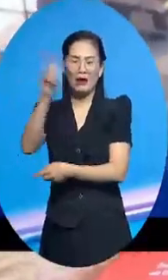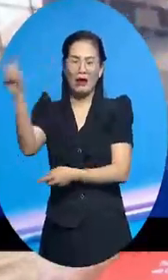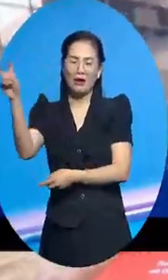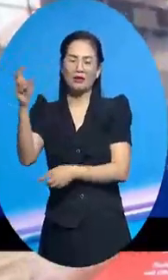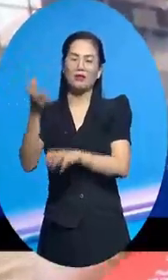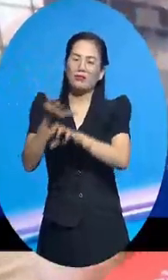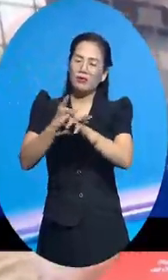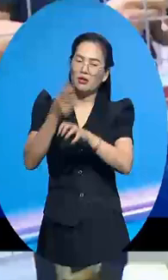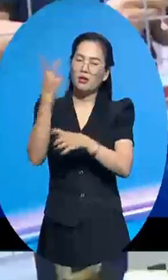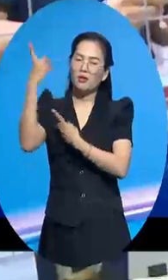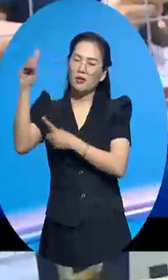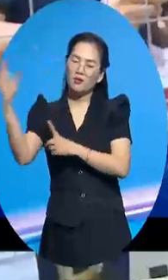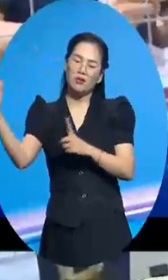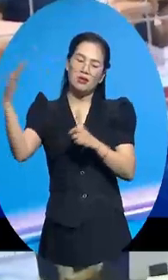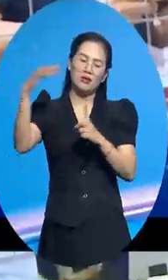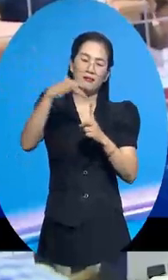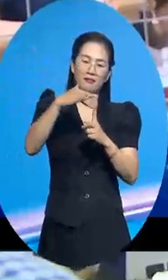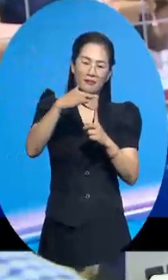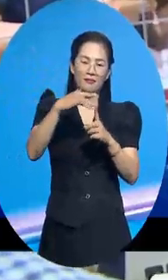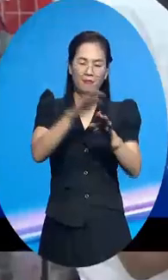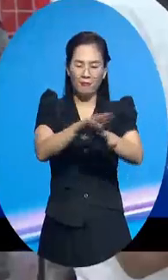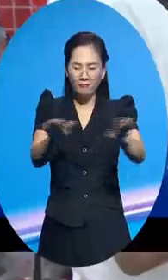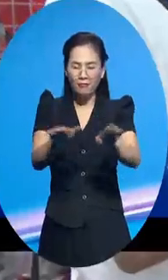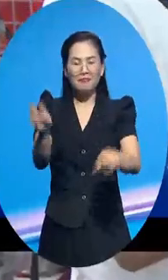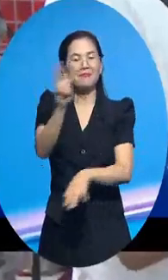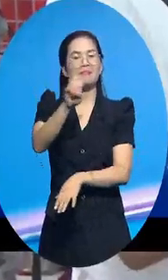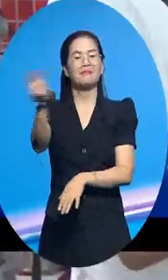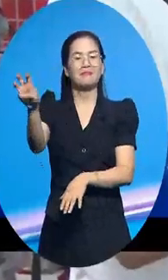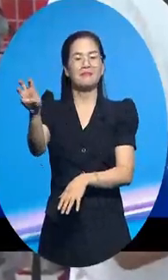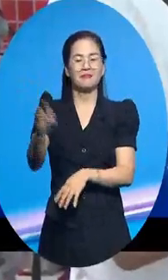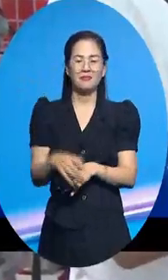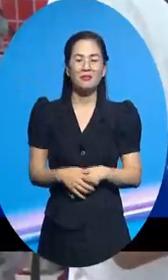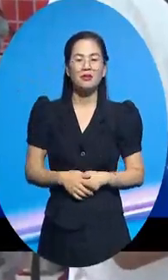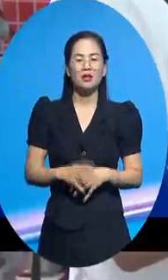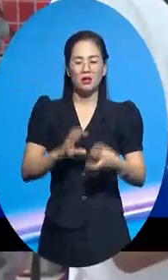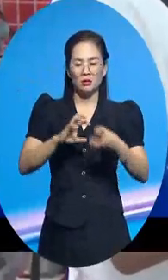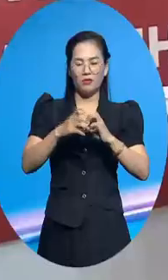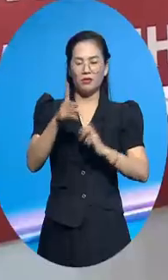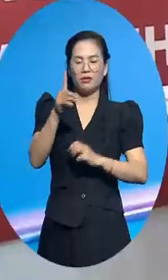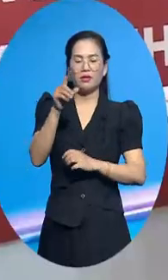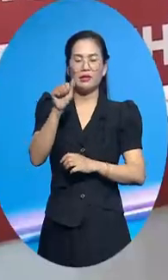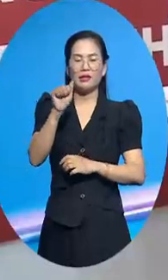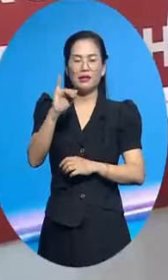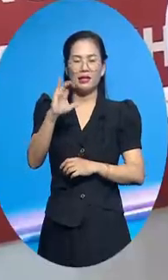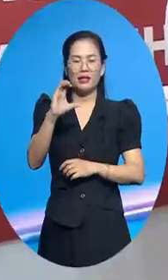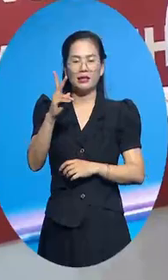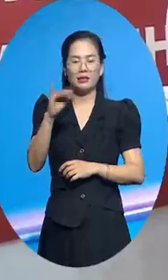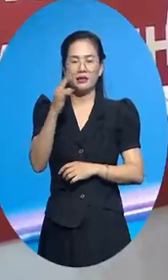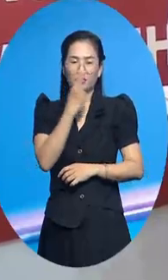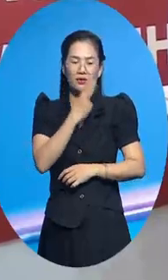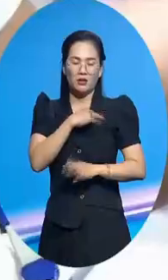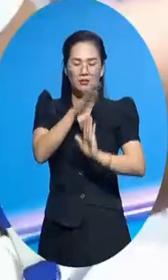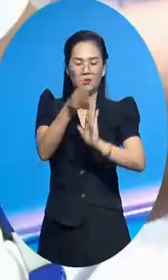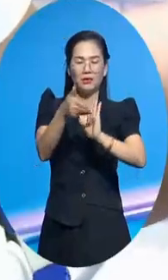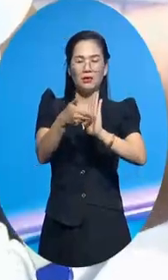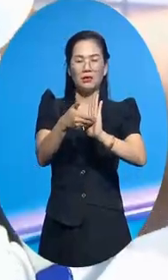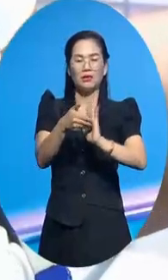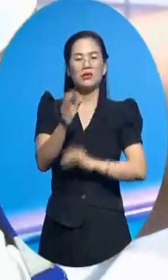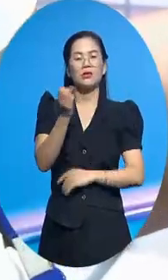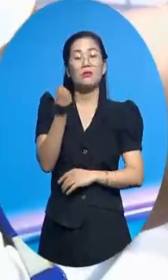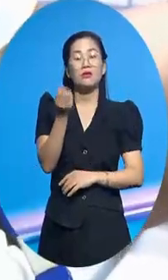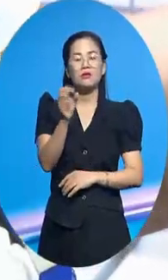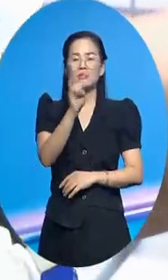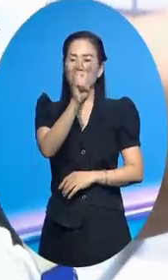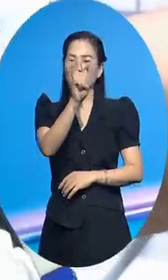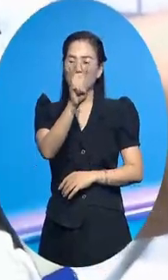nước với hơn 300 gian hàng. Tham dự triển lãm, công ty trách nhiệm hữu hạn Daichi Việt Nam giới thiệu 30 chủng loại và gần 400 mã